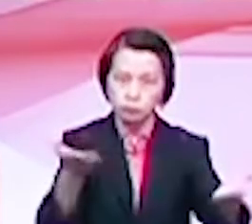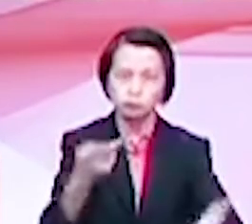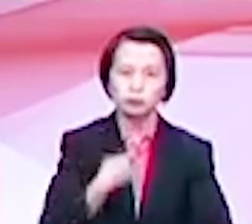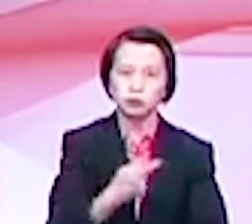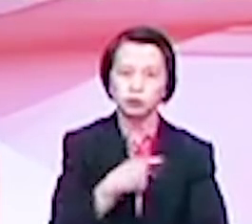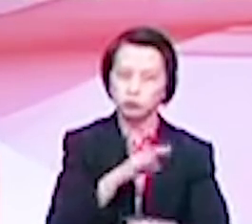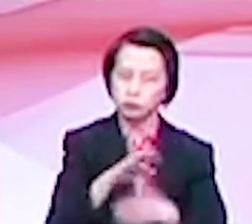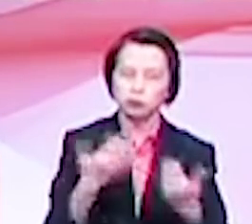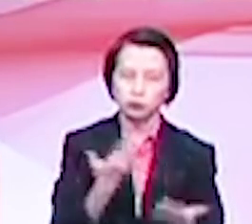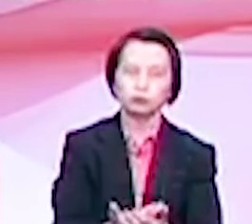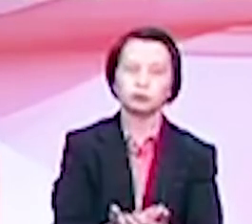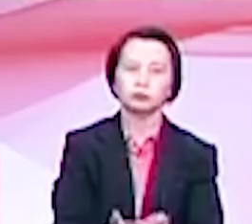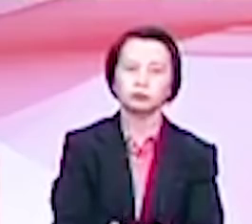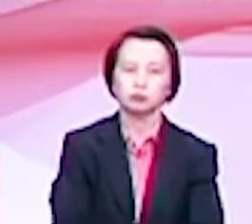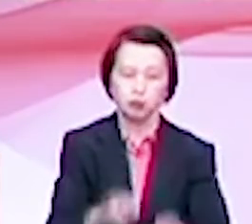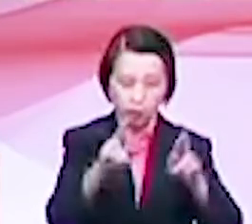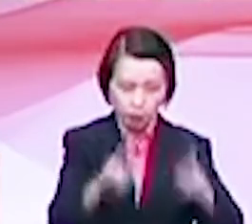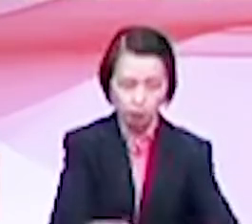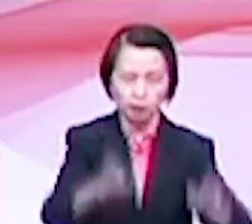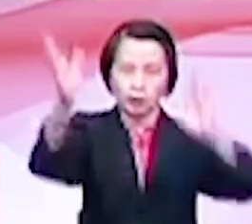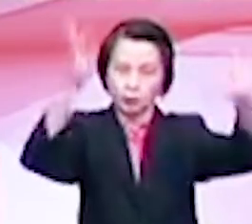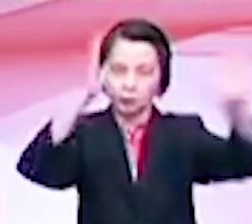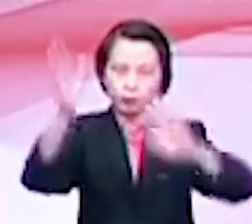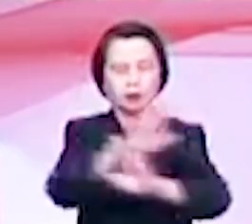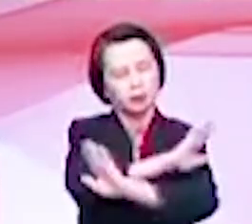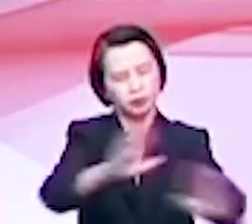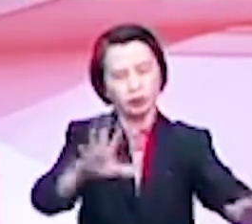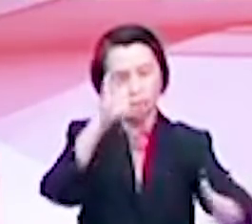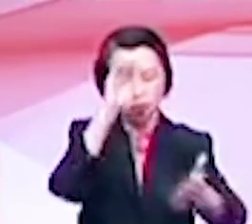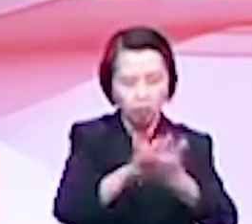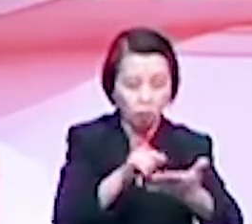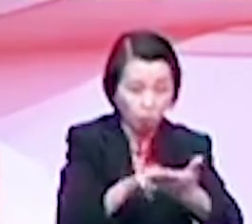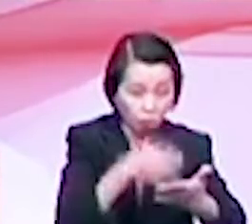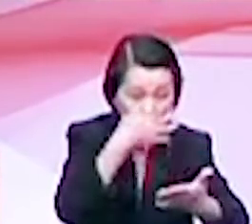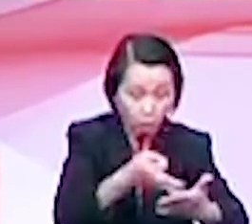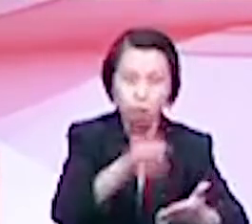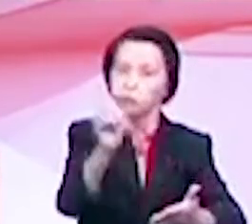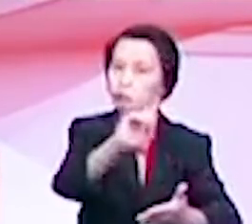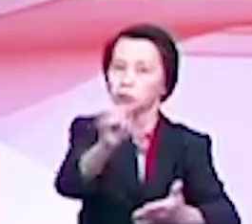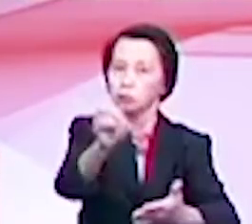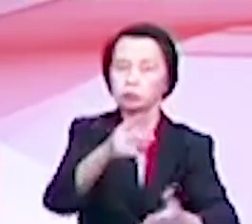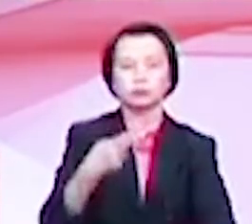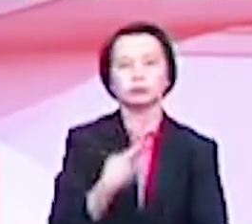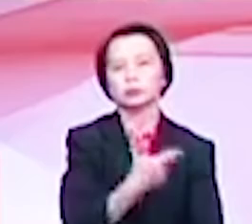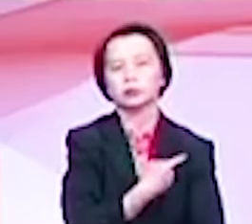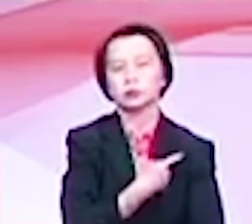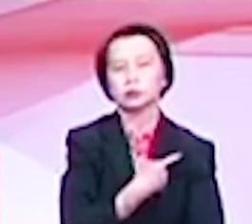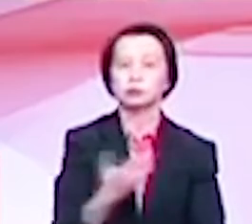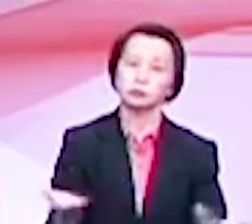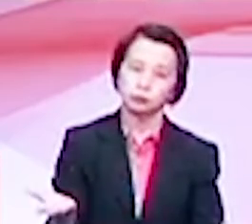semua, rakyat Malaysia, jangan percaya kepada berita palsu, dan kita juga